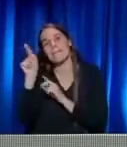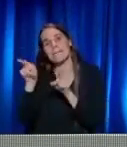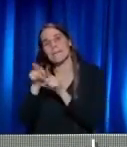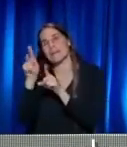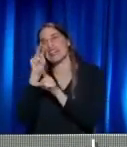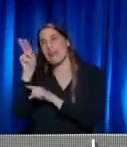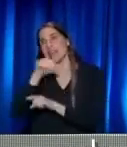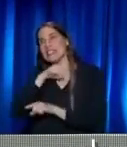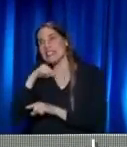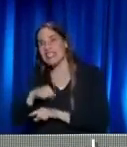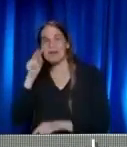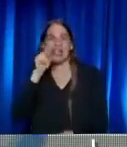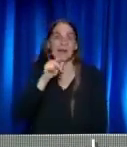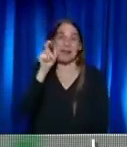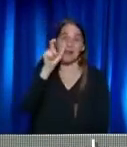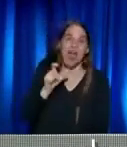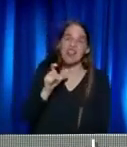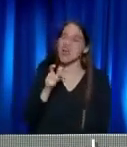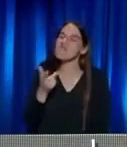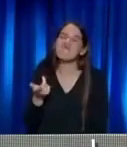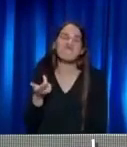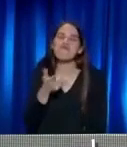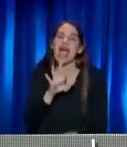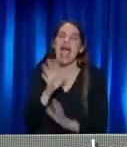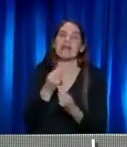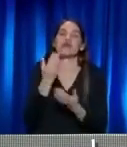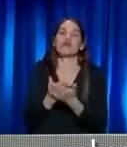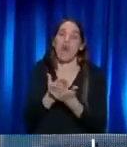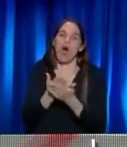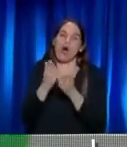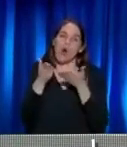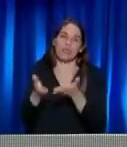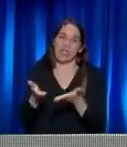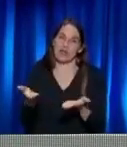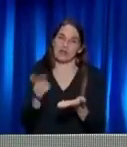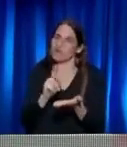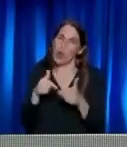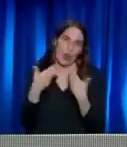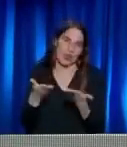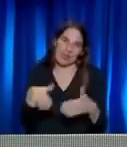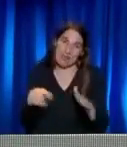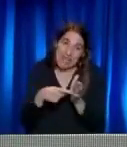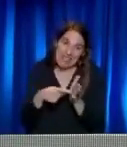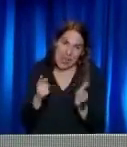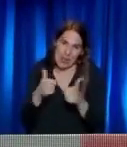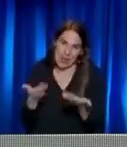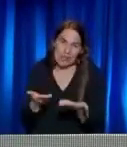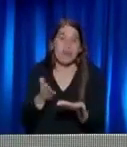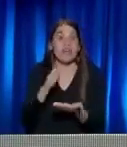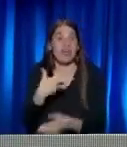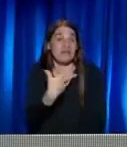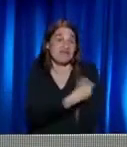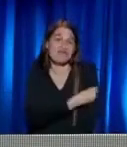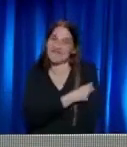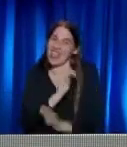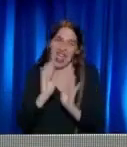ובאיטליה ומנסים. אין משהו כרגע שברור שהוא עוזר או שמוכח, ולכן גם לא נותנים לכולם. וגם לגבי חיסון, כרגע אין,